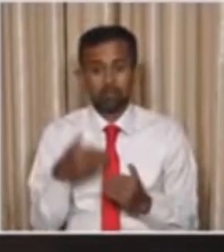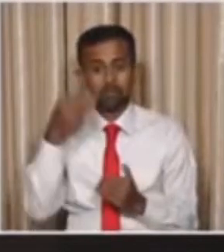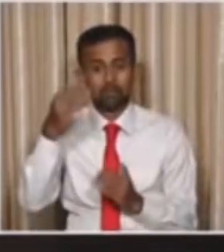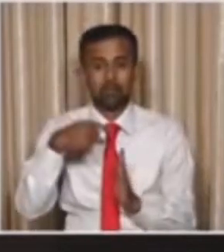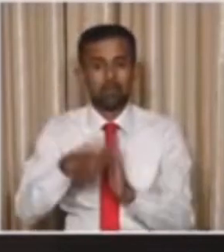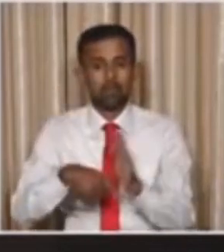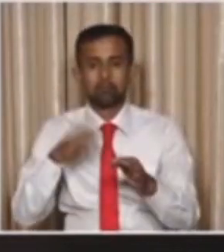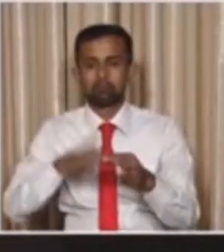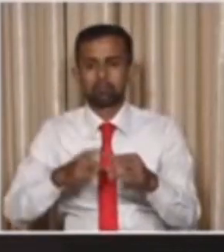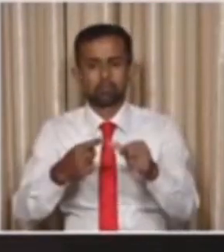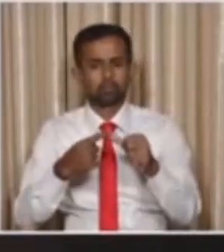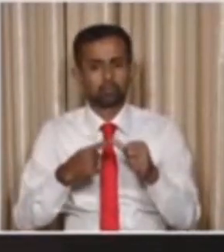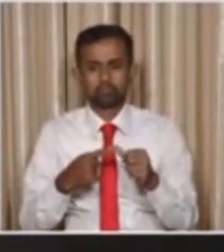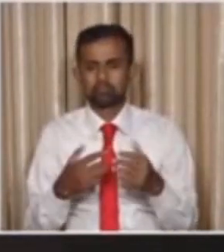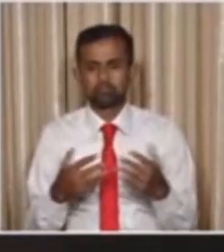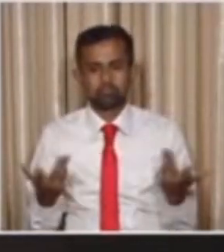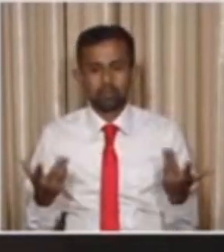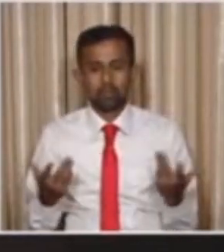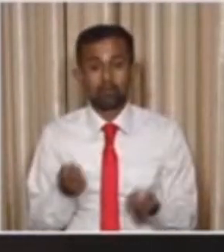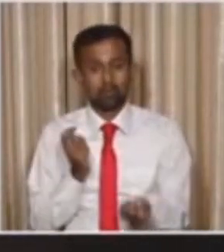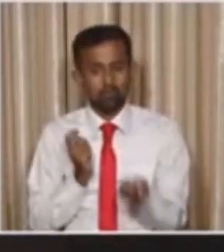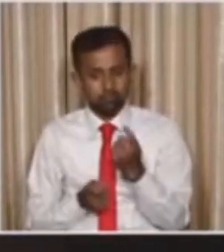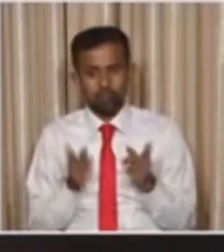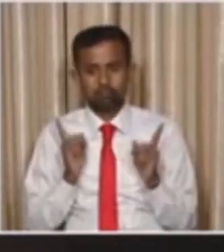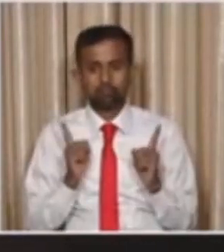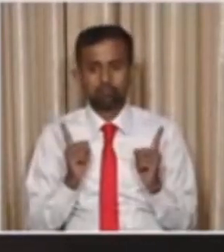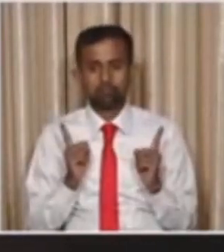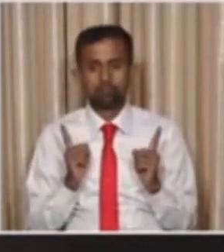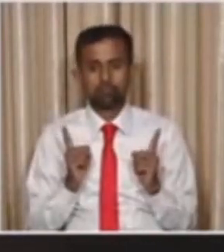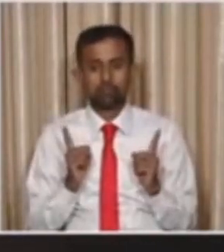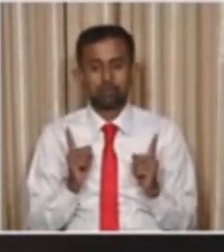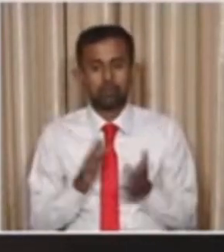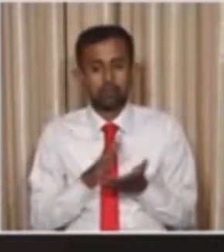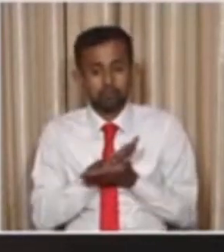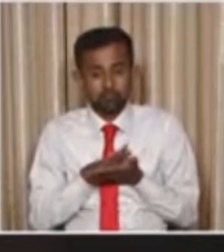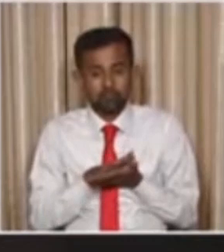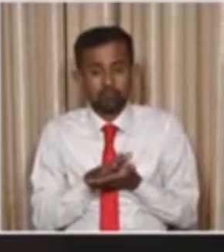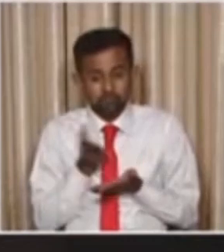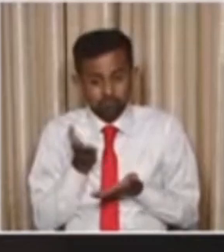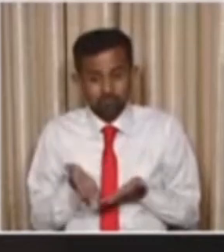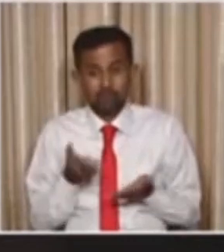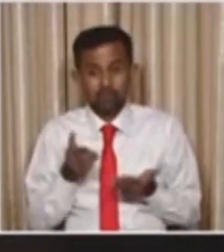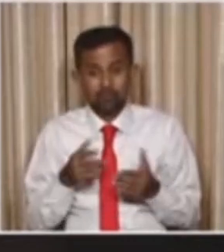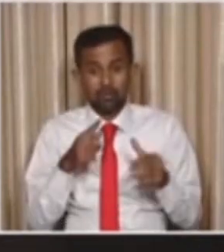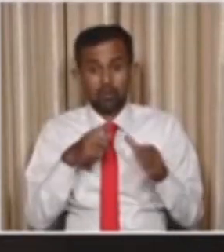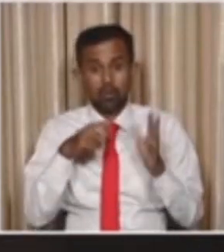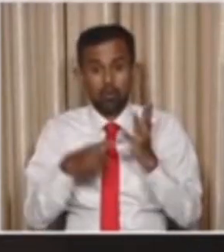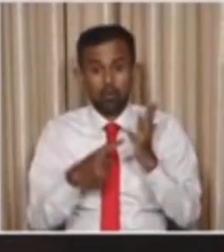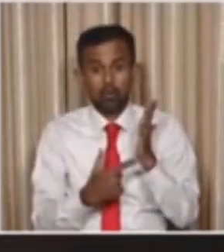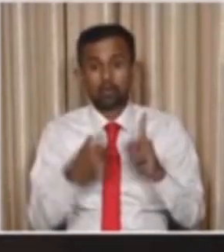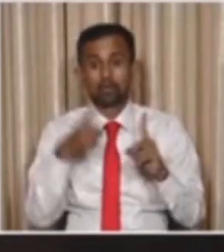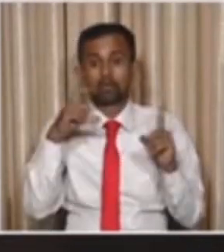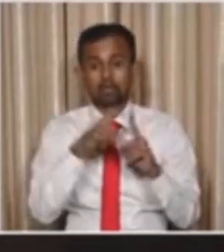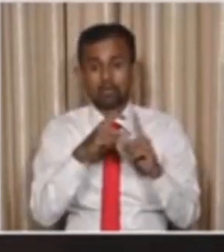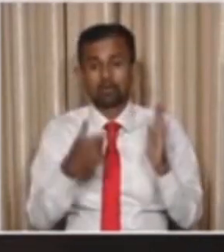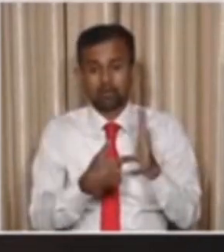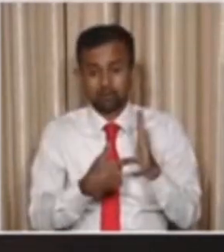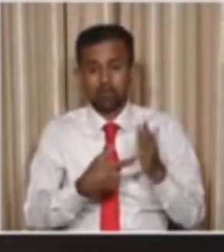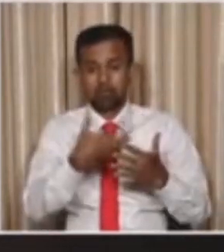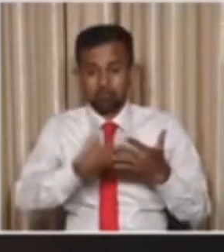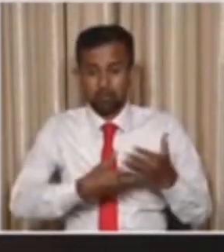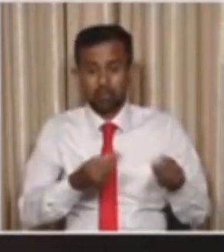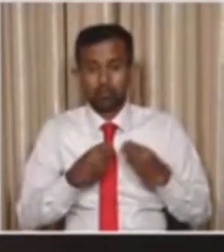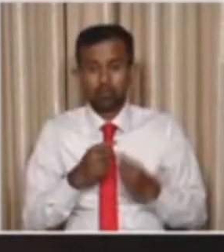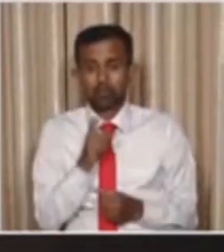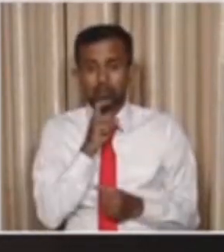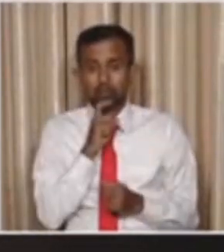ප්‍රශ්න වලට උත්තර හොයන්න වෙන්නේ නැහැ මේ ක්‍රිකට් ක්‍රීඩාව වෙනුවෙන් මේ පැහැදිලිව මේ වෙනකොට විකනාධිපතිතුමා පැහැදිලිවම දීලා තියෙනවා